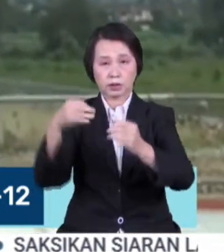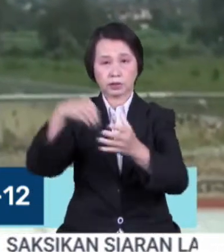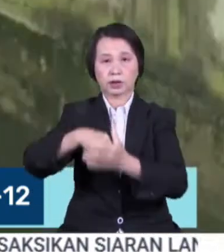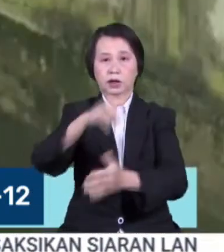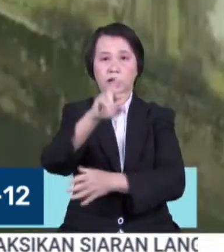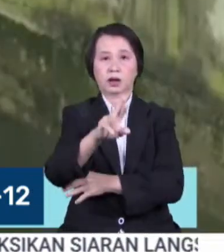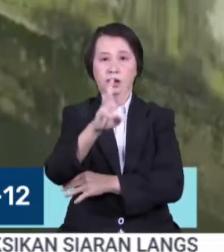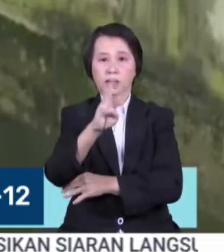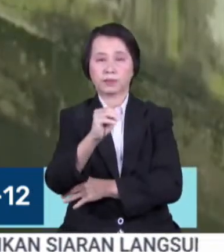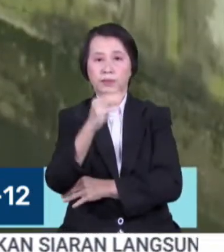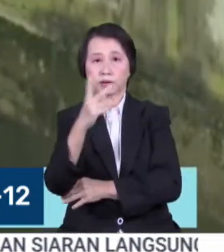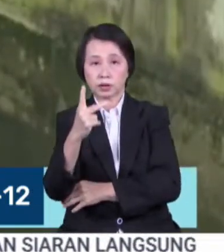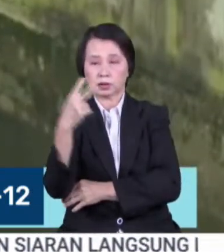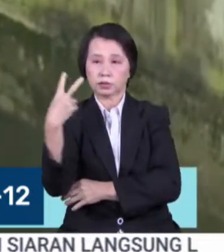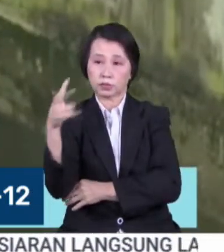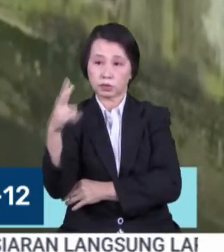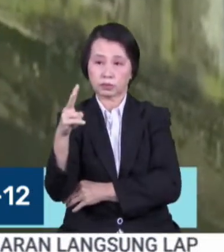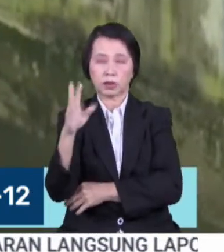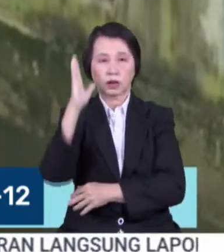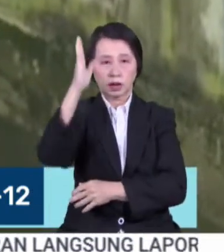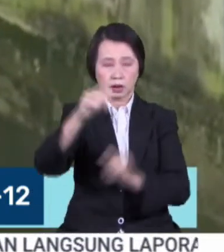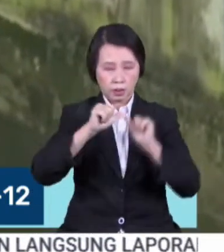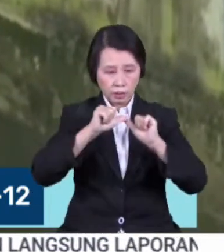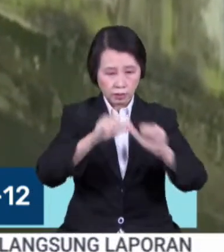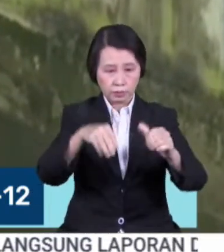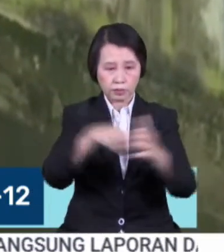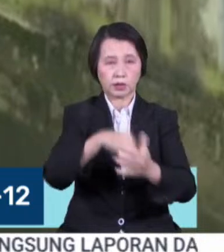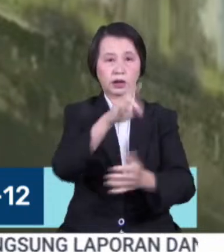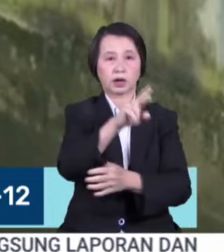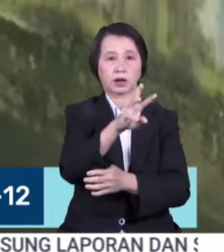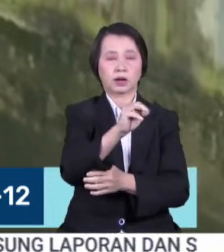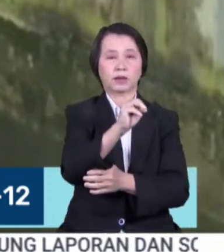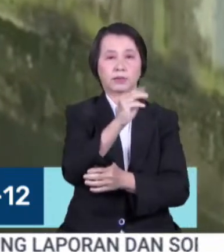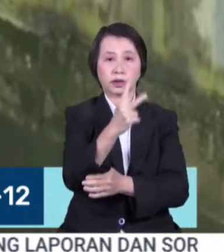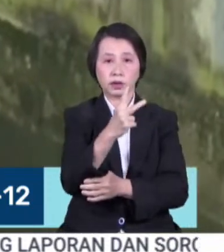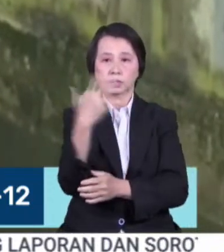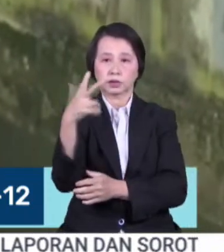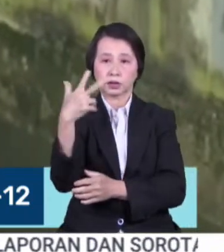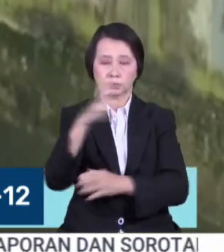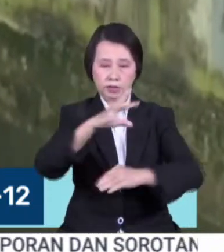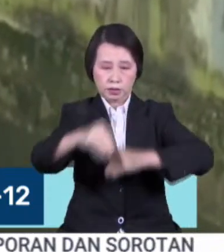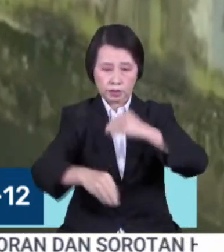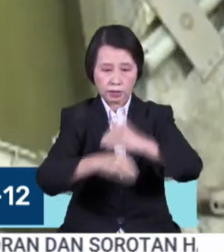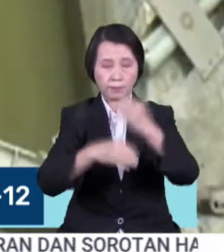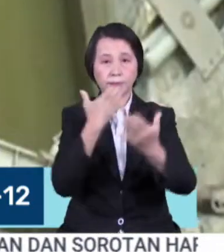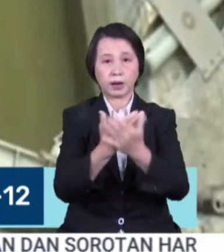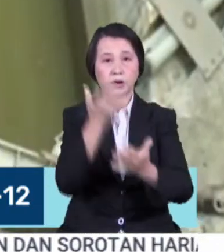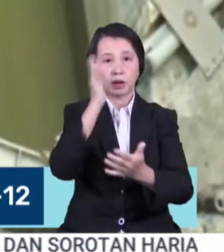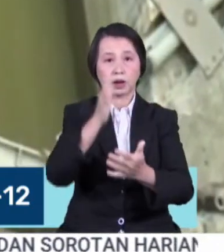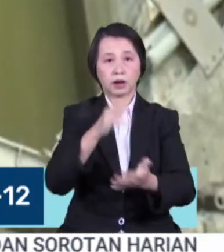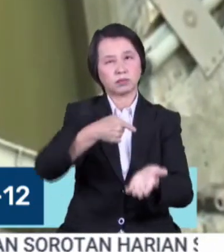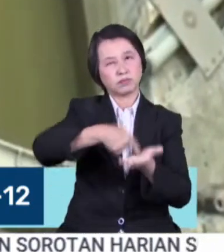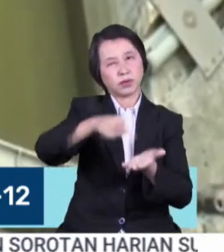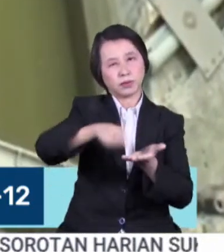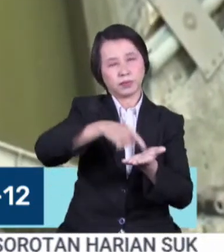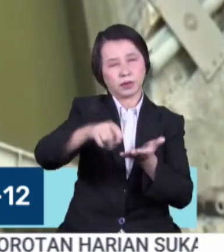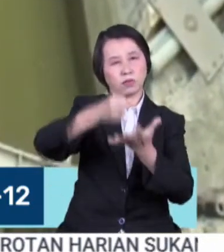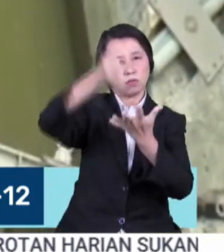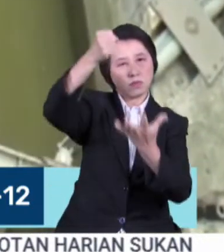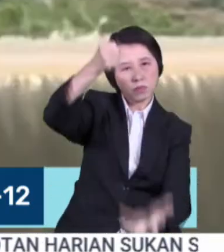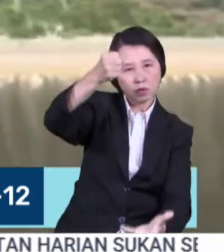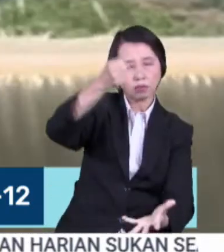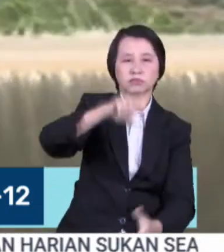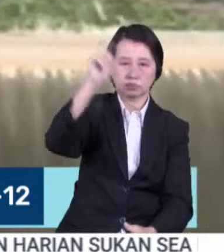RMK ke-12 dan isu akan diteruskan dalam RMK ke-13. Penambahbaikan itu bahkan menelan belanja besar